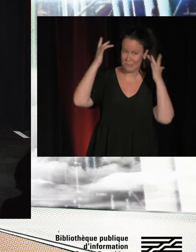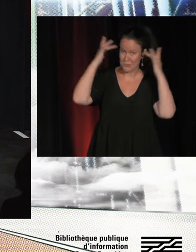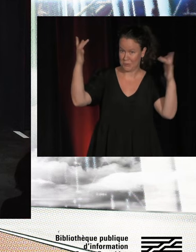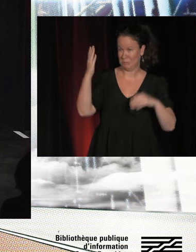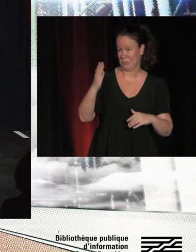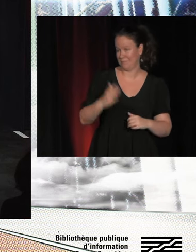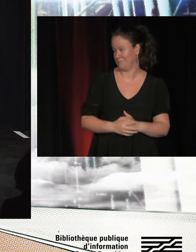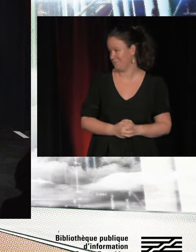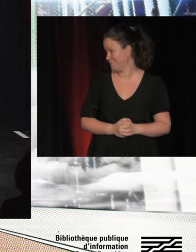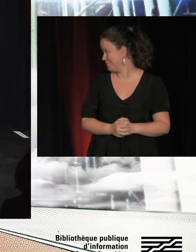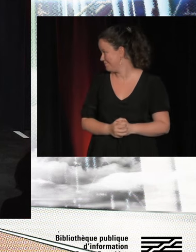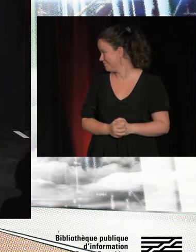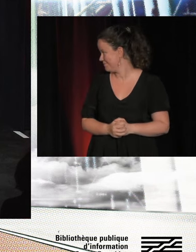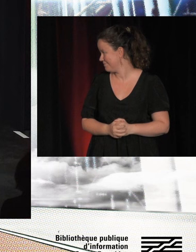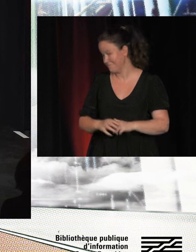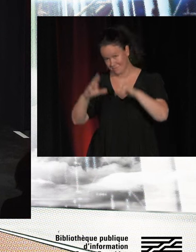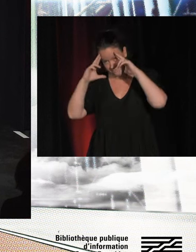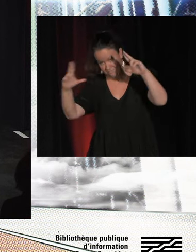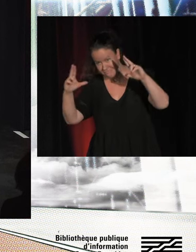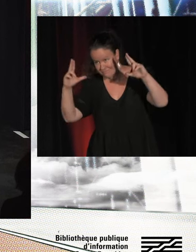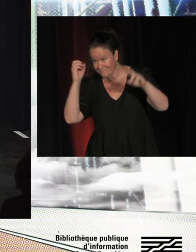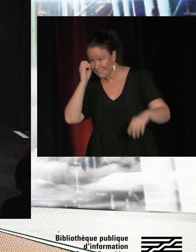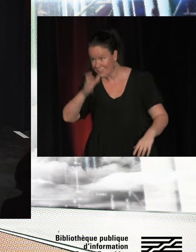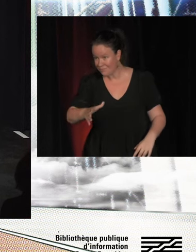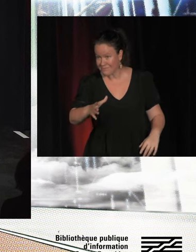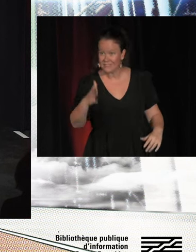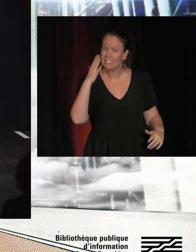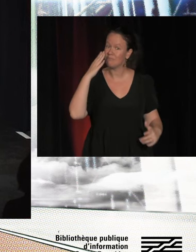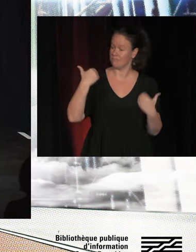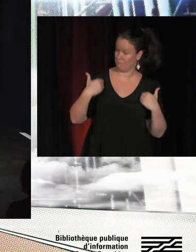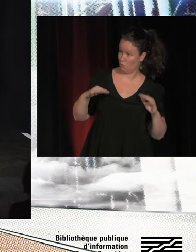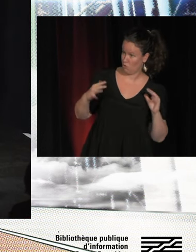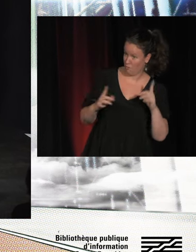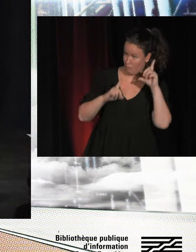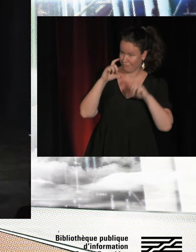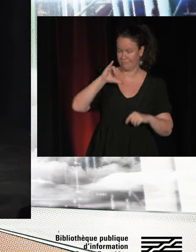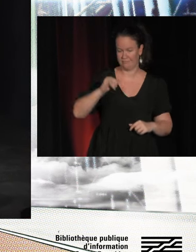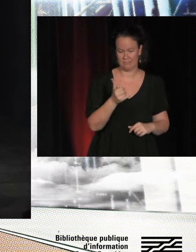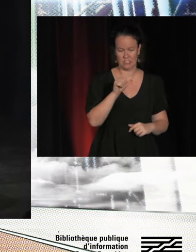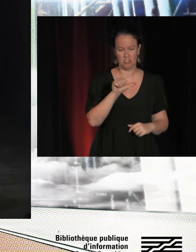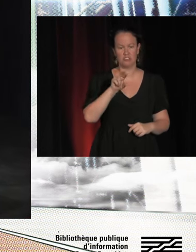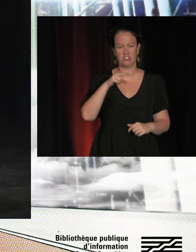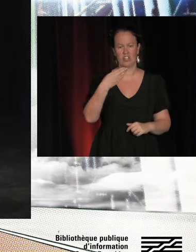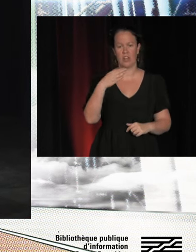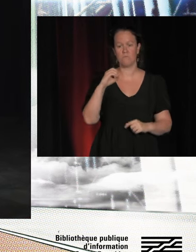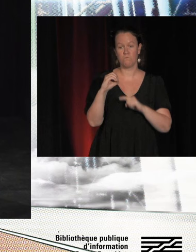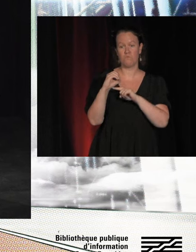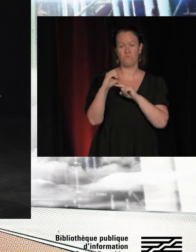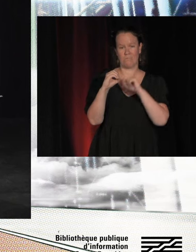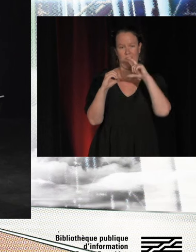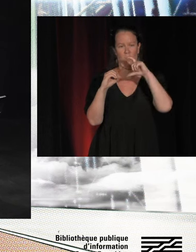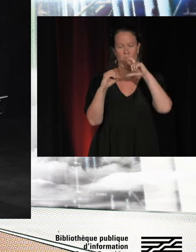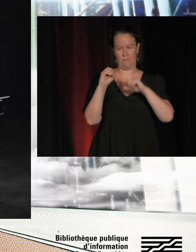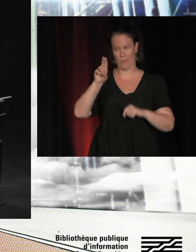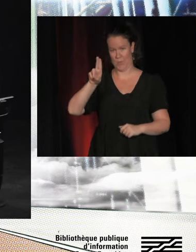important. Et à bientôt. Si vous voulez me retrouver, moi je suis sur Twitch. C'est Jarmou avec un 0 à la place du haut, parce qu'on est des